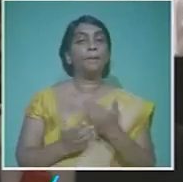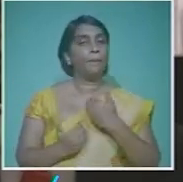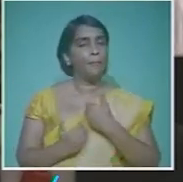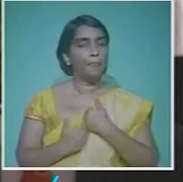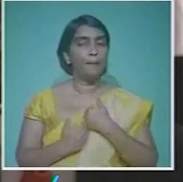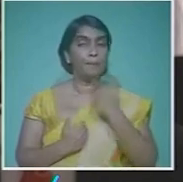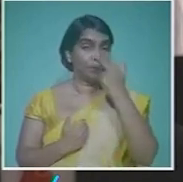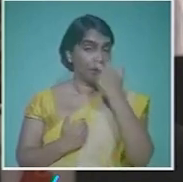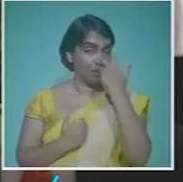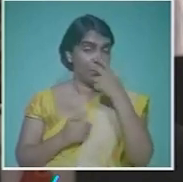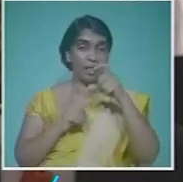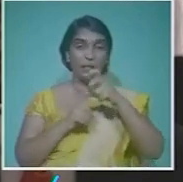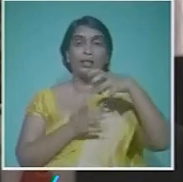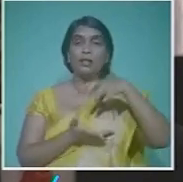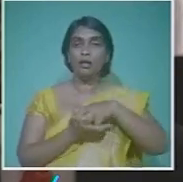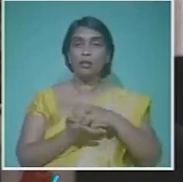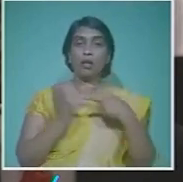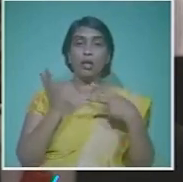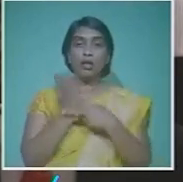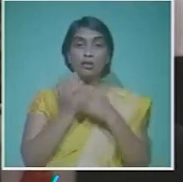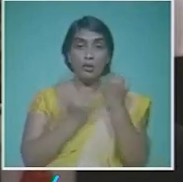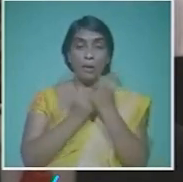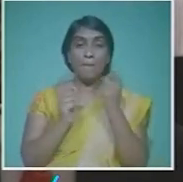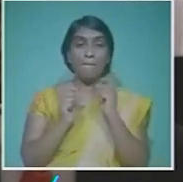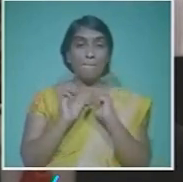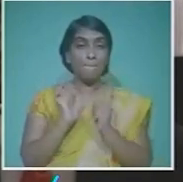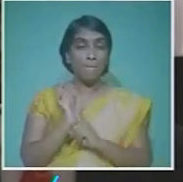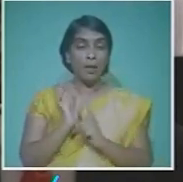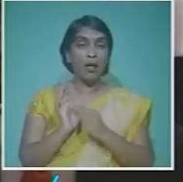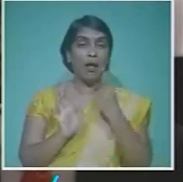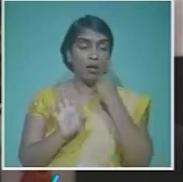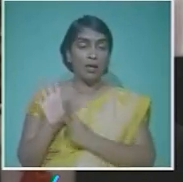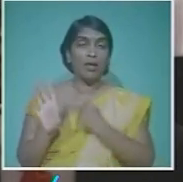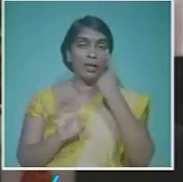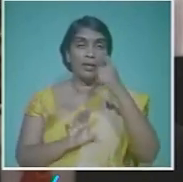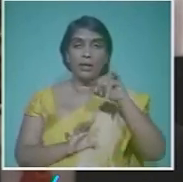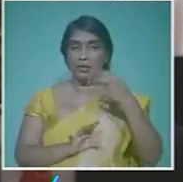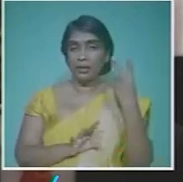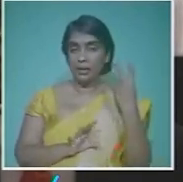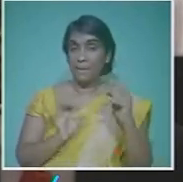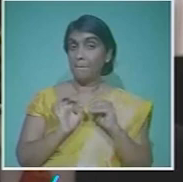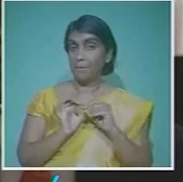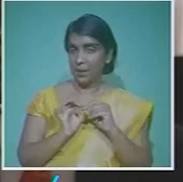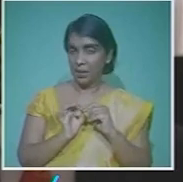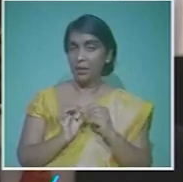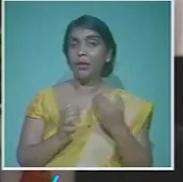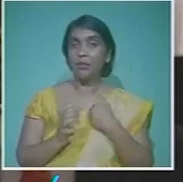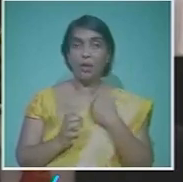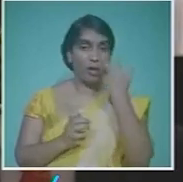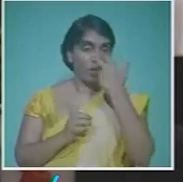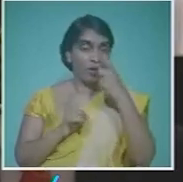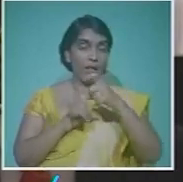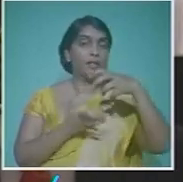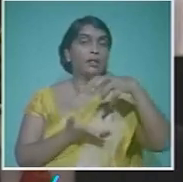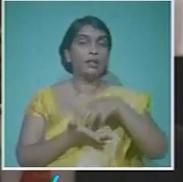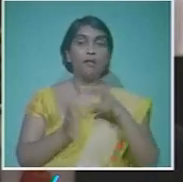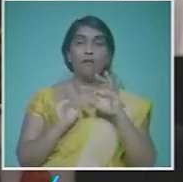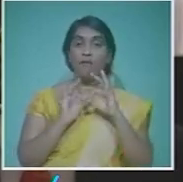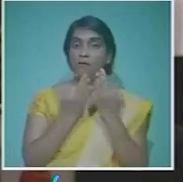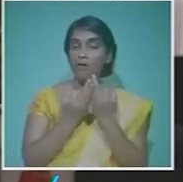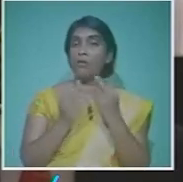මගේ කලුතර දිස්ත්‍රික්කයේ සමෘද්ධි බිල අවුරුද්දකට මිලියන 1602යි මගේ කලුතර දිස්ත්‍රික්කයේ